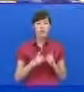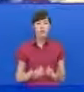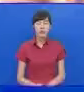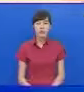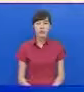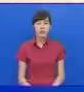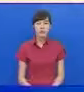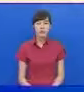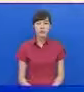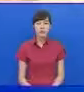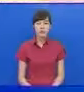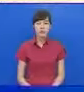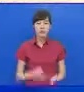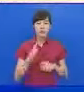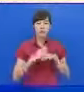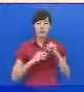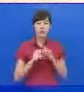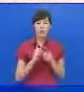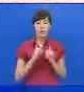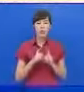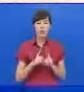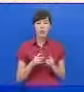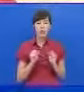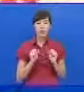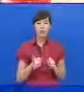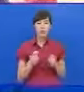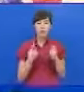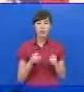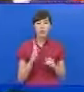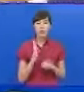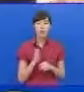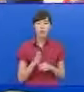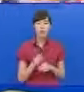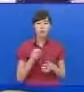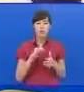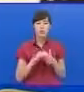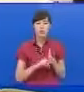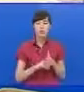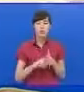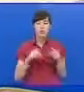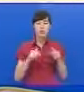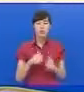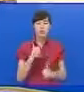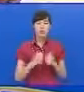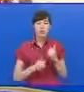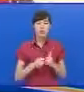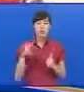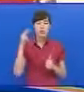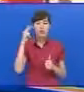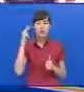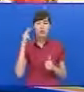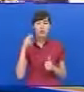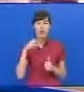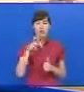Бұлдың тәжірибе алмасуына үлкен зор мүмкіндік болады. Себепті бұл жарысқа Қырғызстан мемлекетінен команда